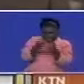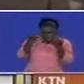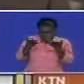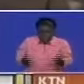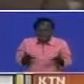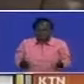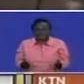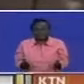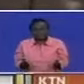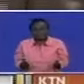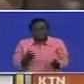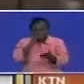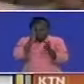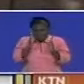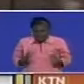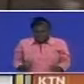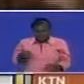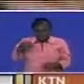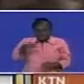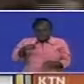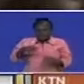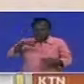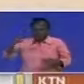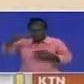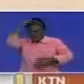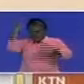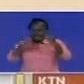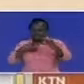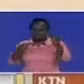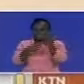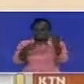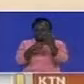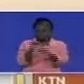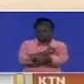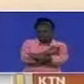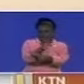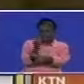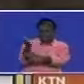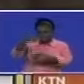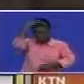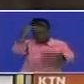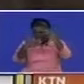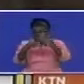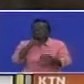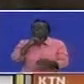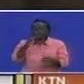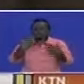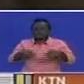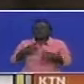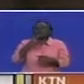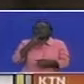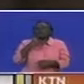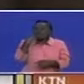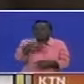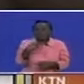today, that somebody who is going to the university is meeting technical drawing in the university, but not people who have just,